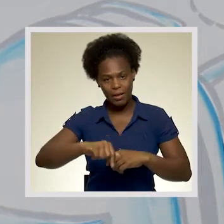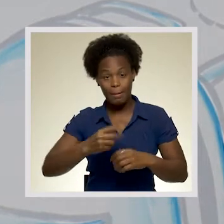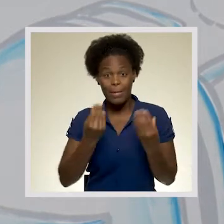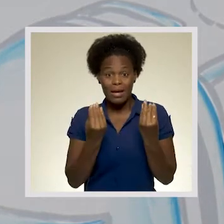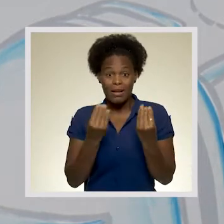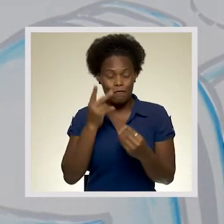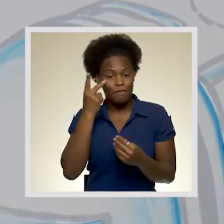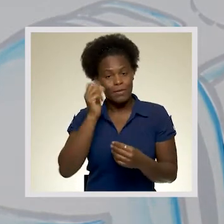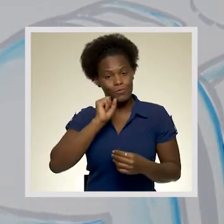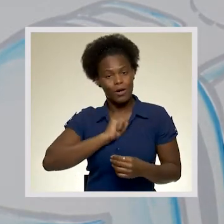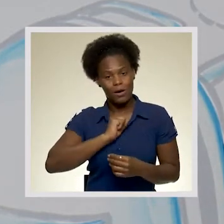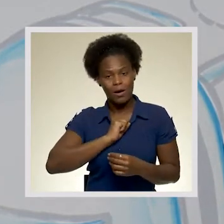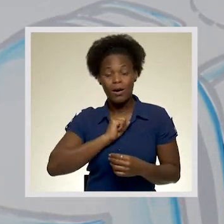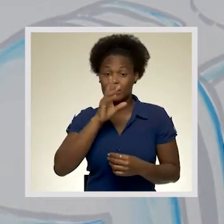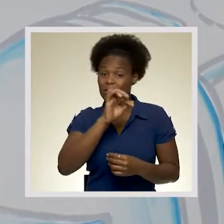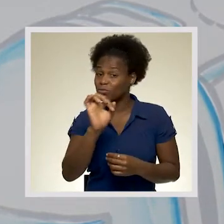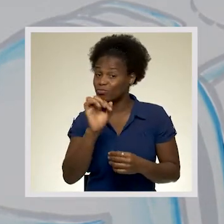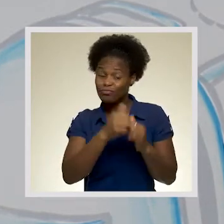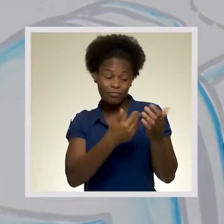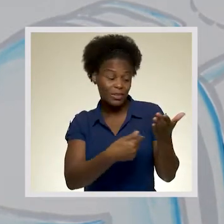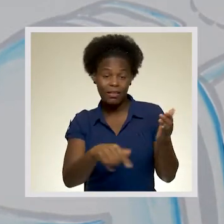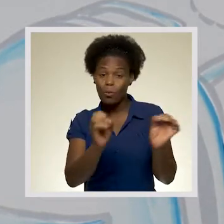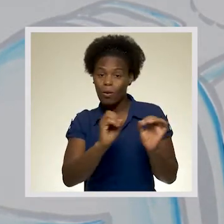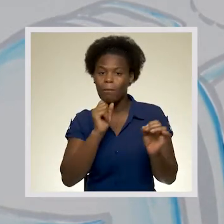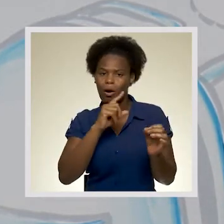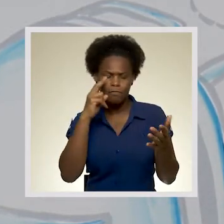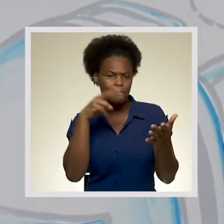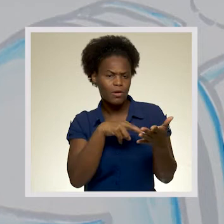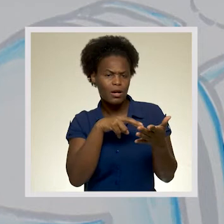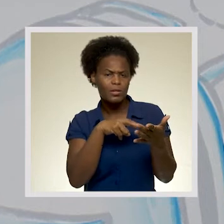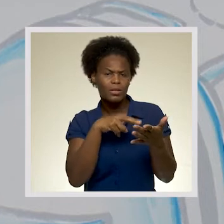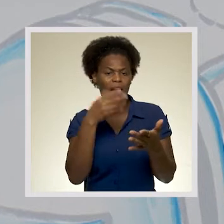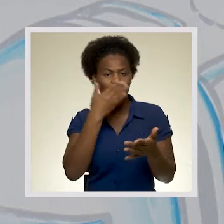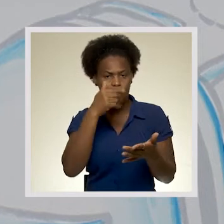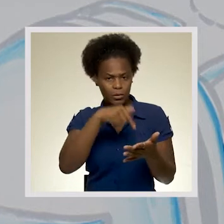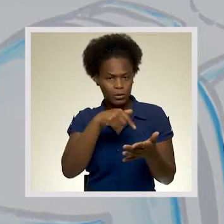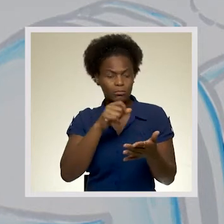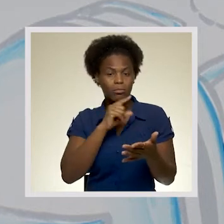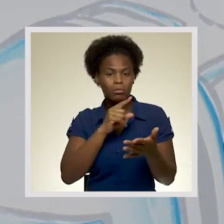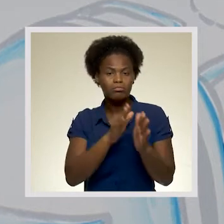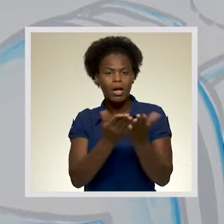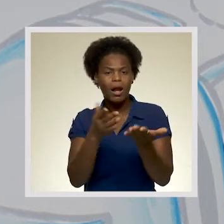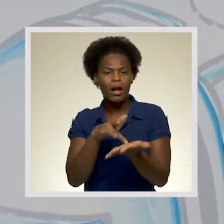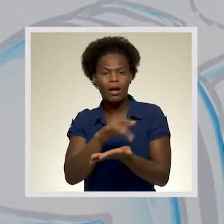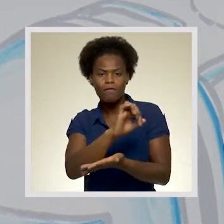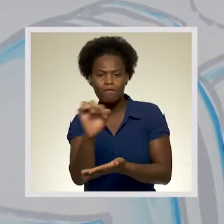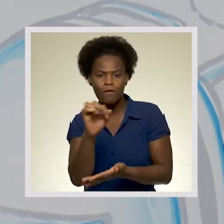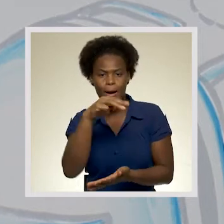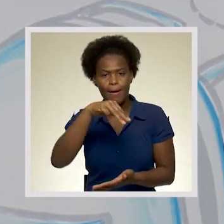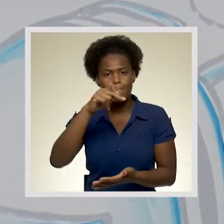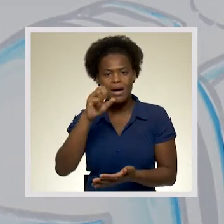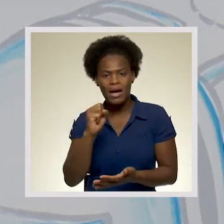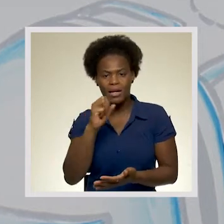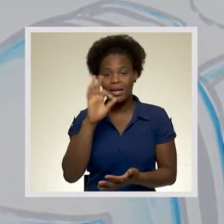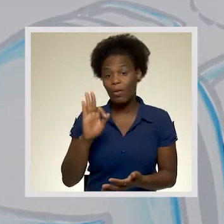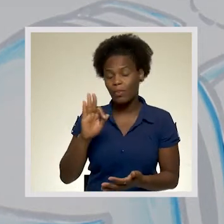peur de ma vie ». Si vous n'avez pas la fiche, vous pouvez le suivre sous cours en ouvrant votre méthode le MAC